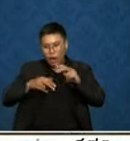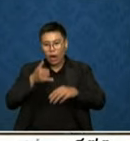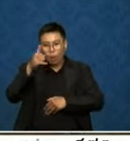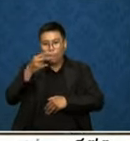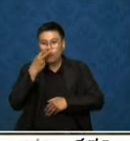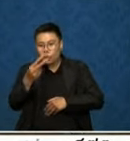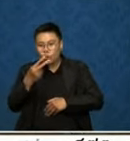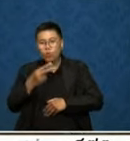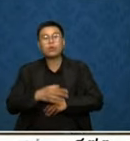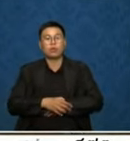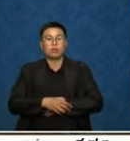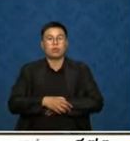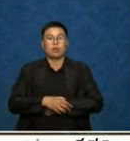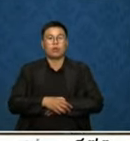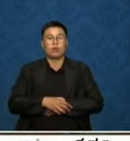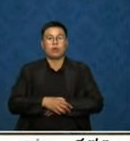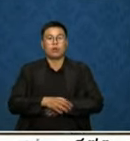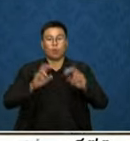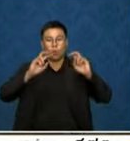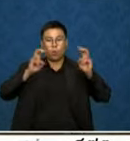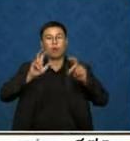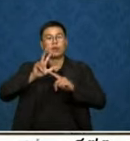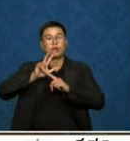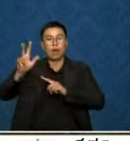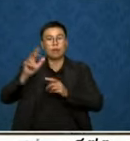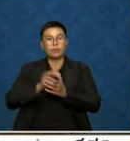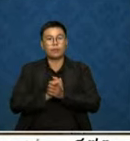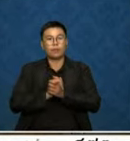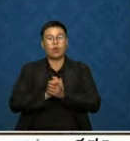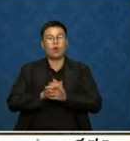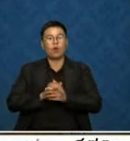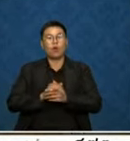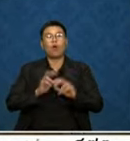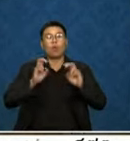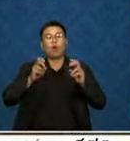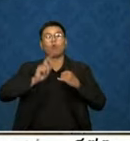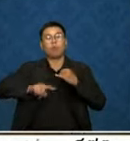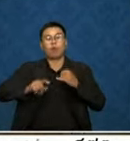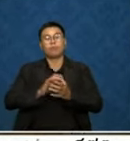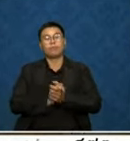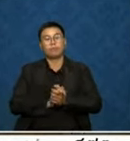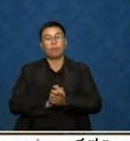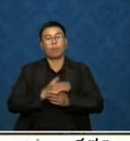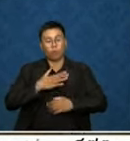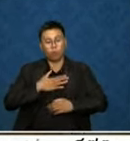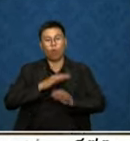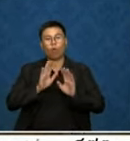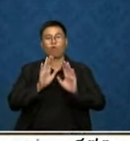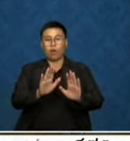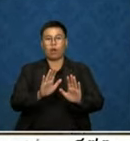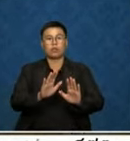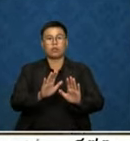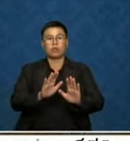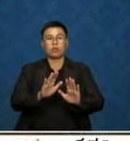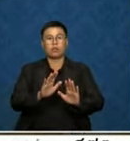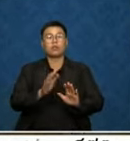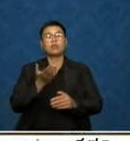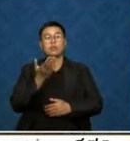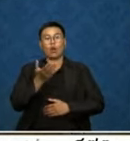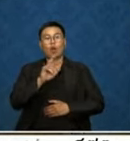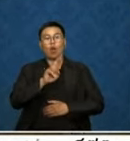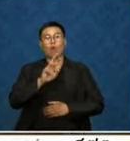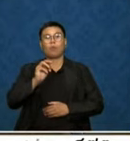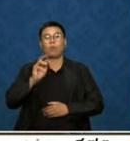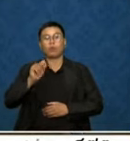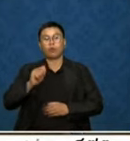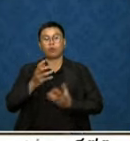ยนะครับประเด็นที่3ท่านประธานเป็นประเด็นสุดท้ายผมอยากจะฝากไปยังท่านรัฐมนตรีกระ